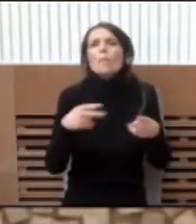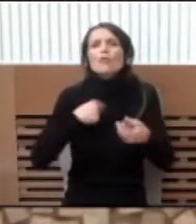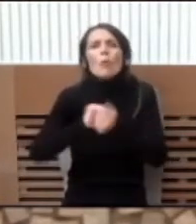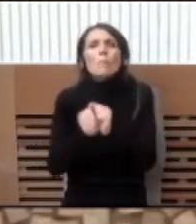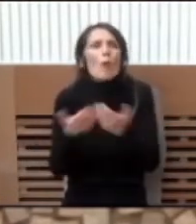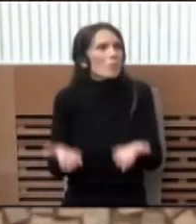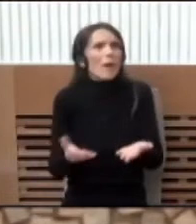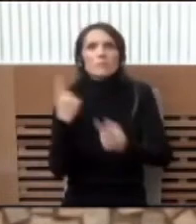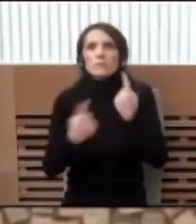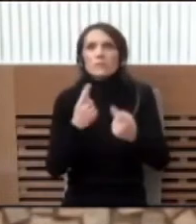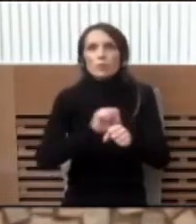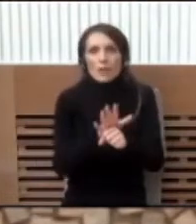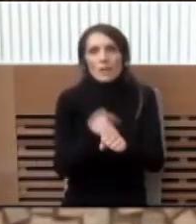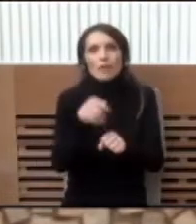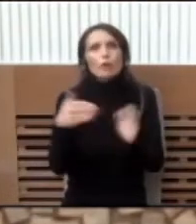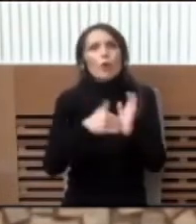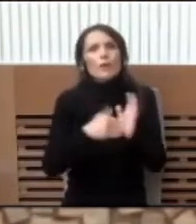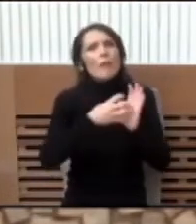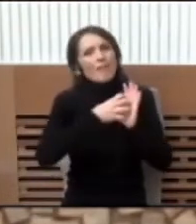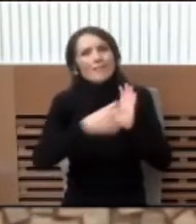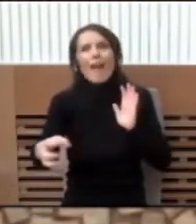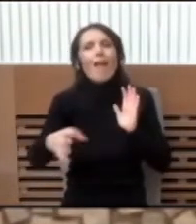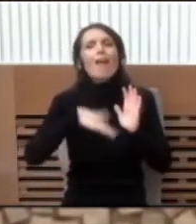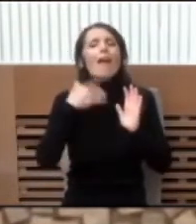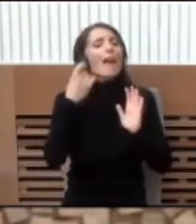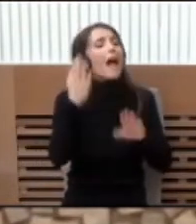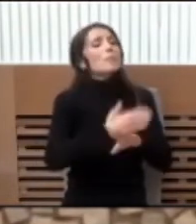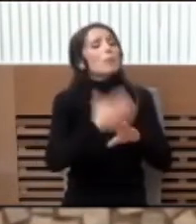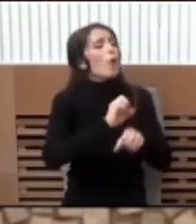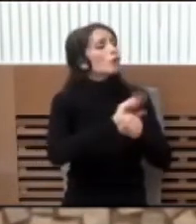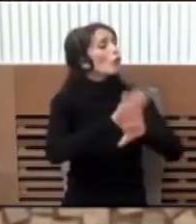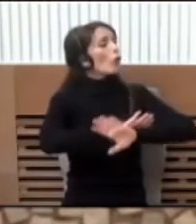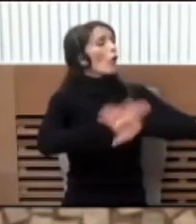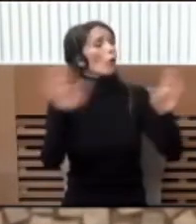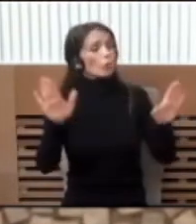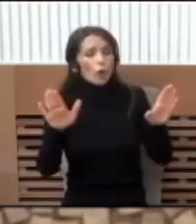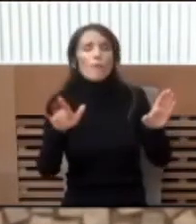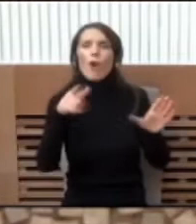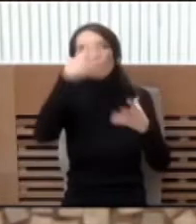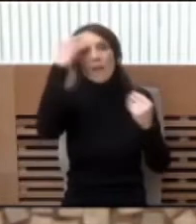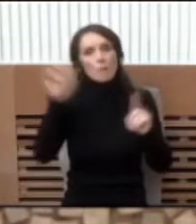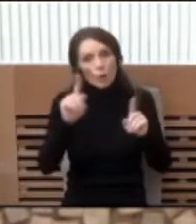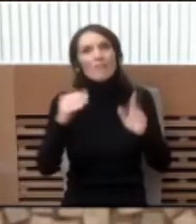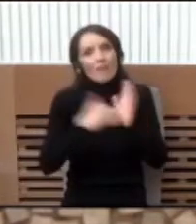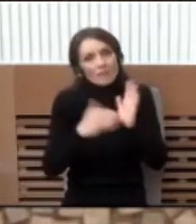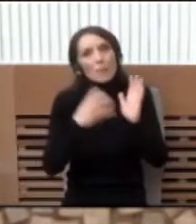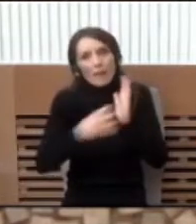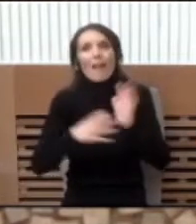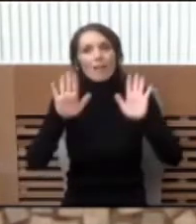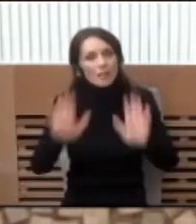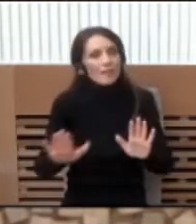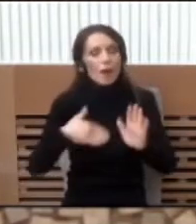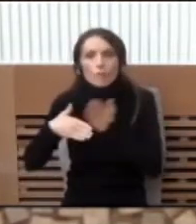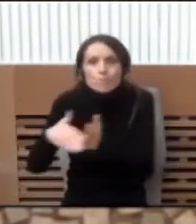to treba da nam ostane kao trajna zajednička vrlina i za period nakon krize. Što se tiče institucije na čijem sam čelu